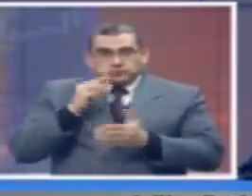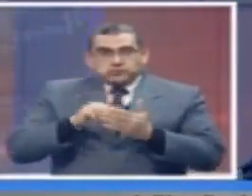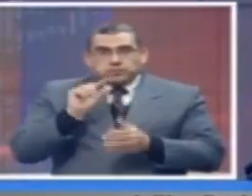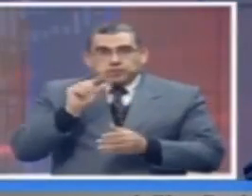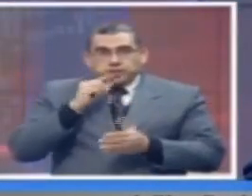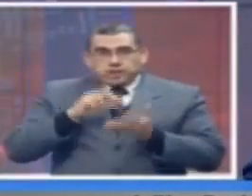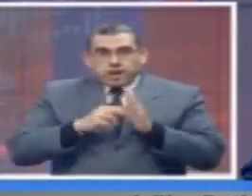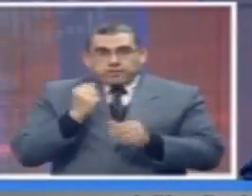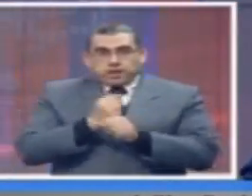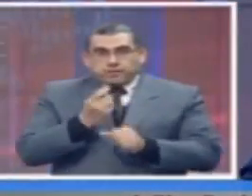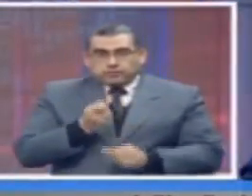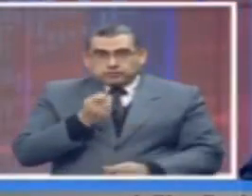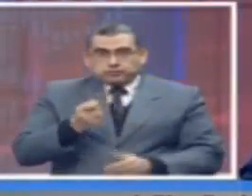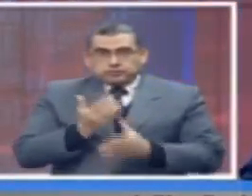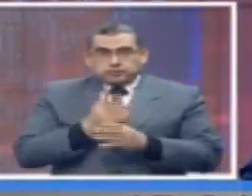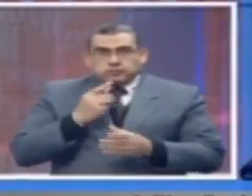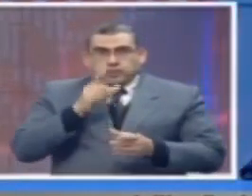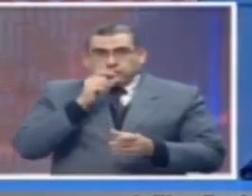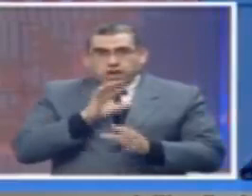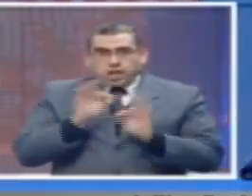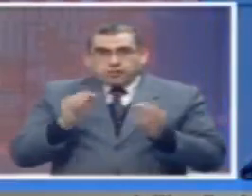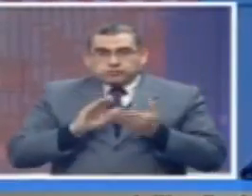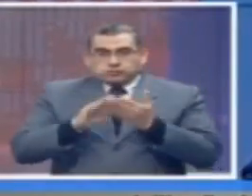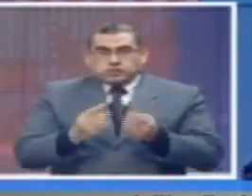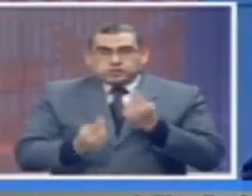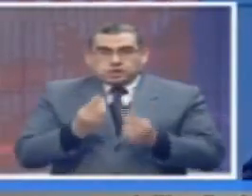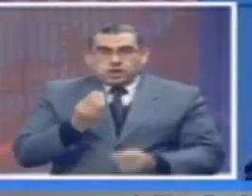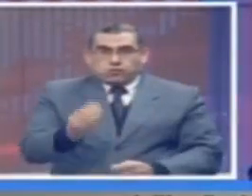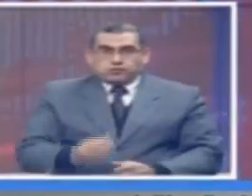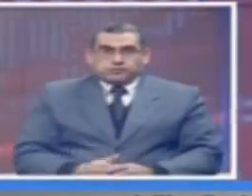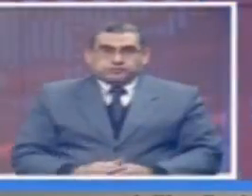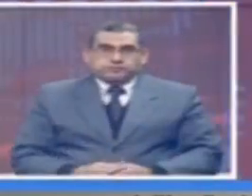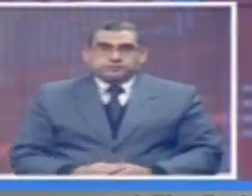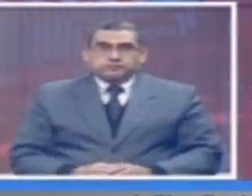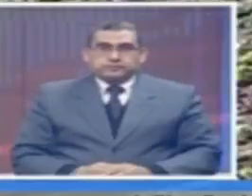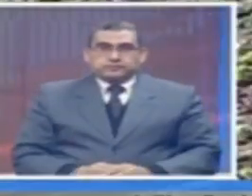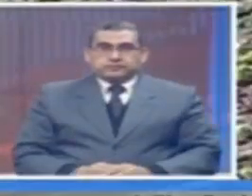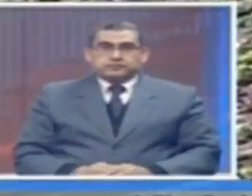المحفزات والبرامج المالية والمائية المختلفة التي تقدم للمزارع.